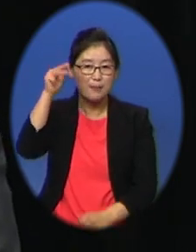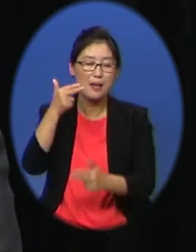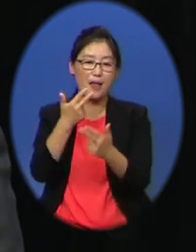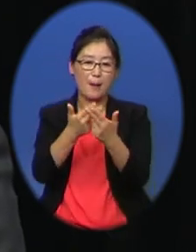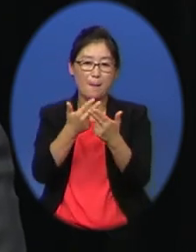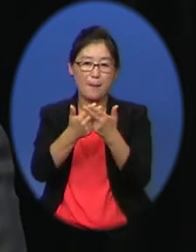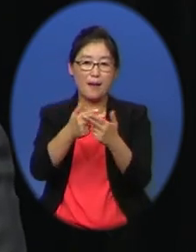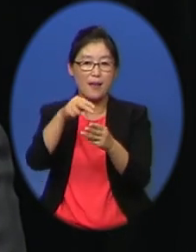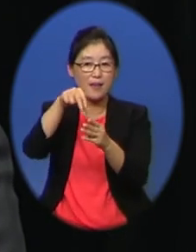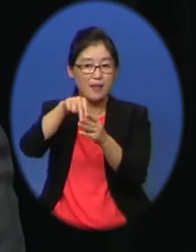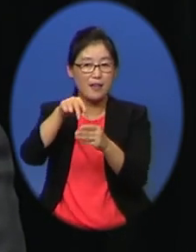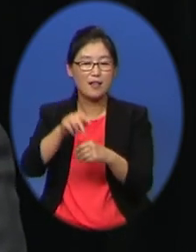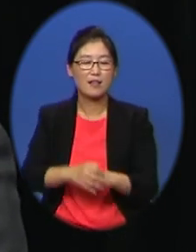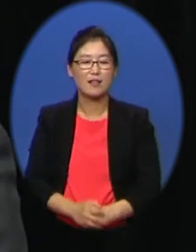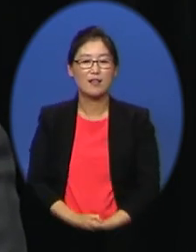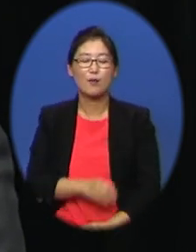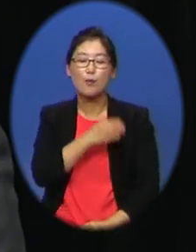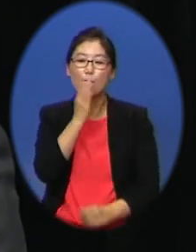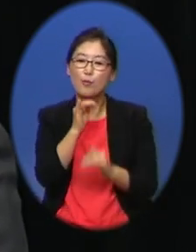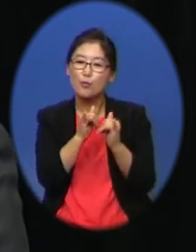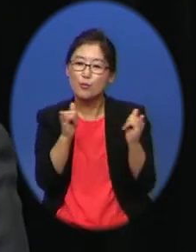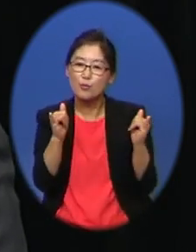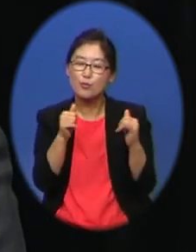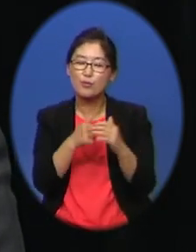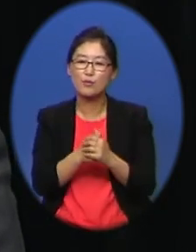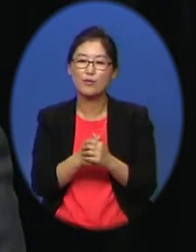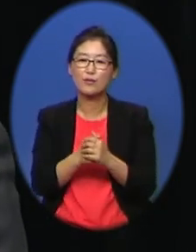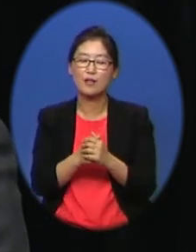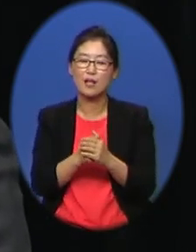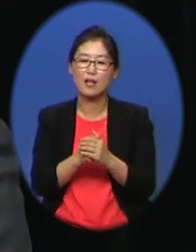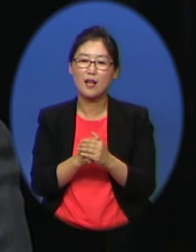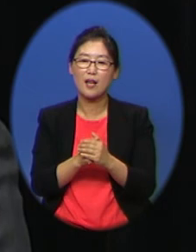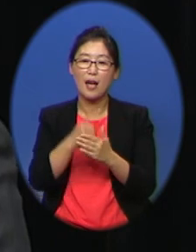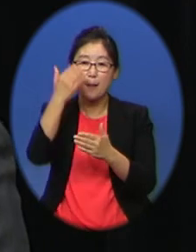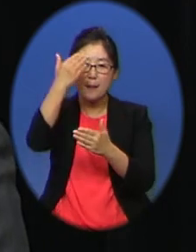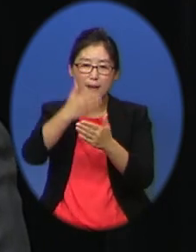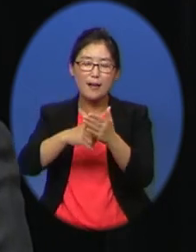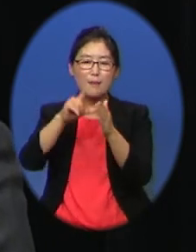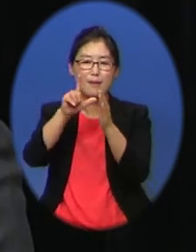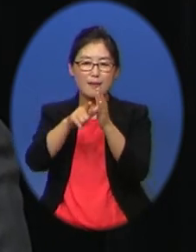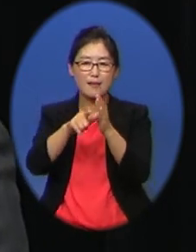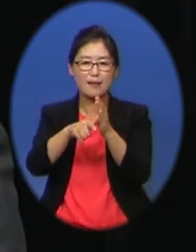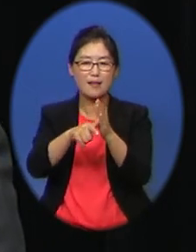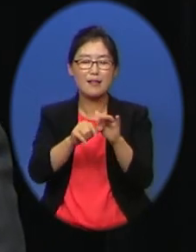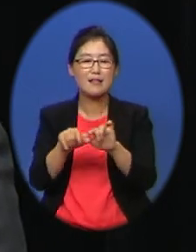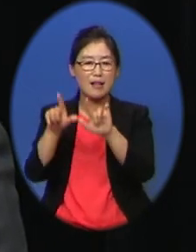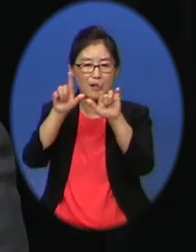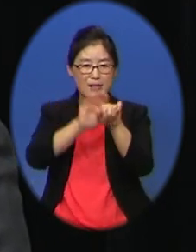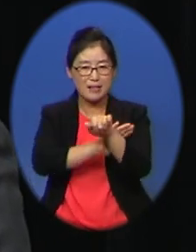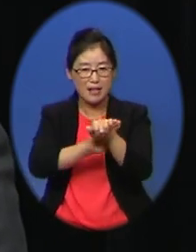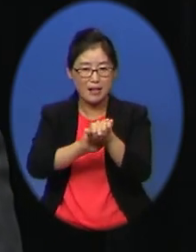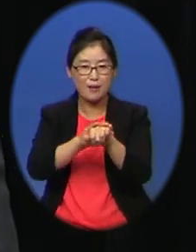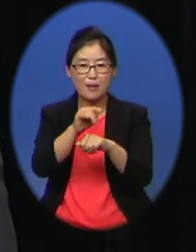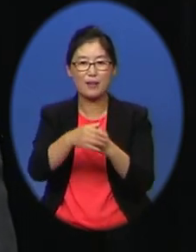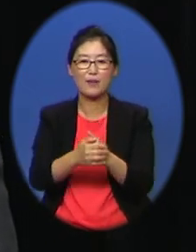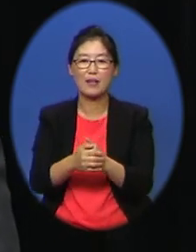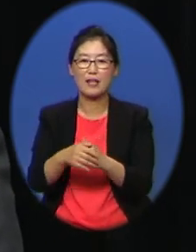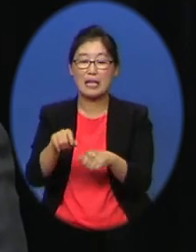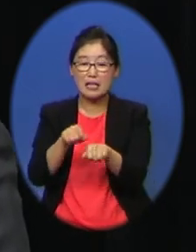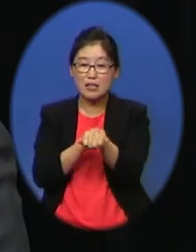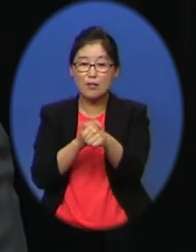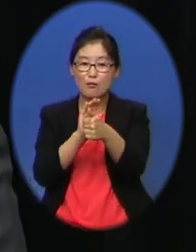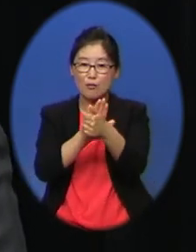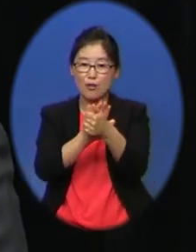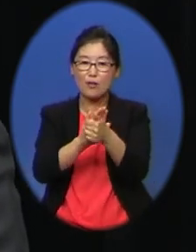후견센터에서는 고령자분들이 안전하게 노후를 살아가실 수 있도록 법 특정 후견, 임의 후견, 그리고 신탁계약 체결